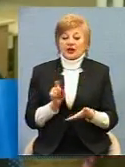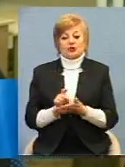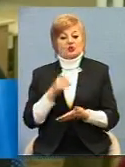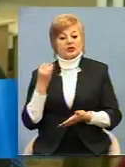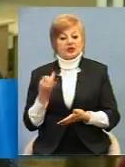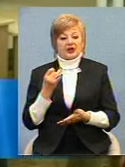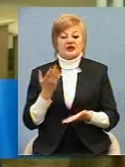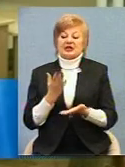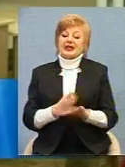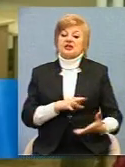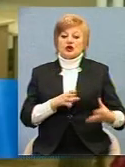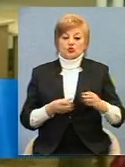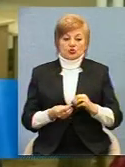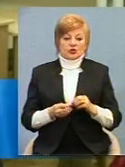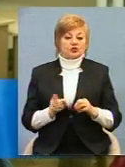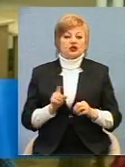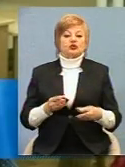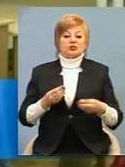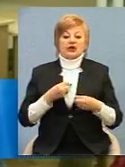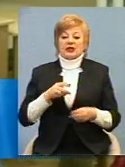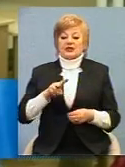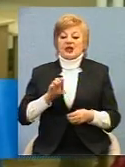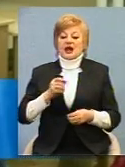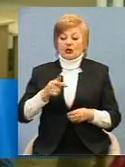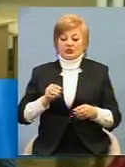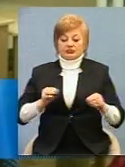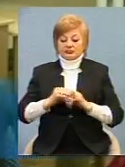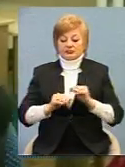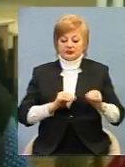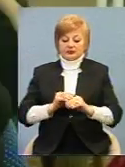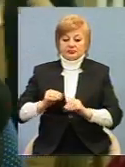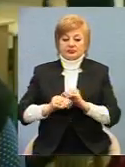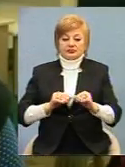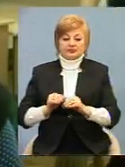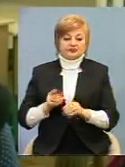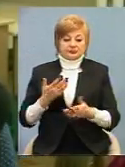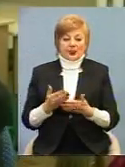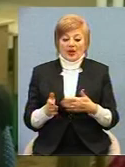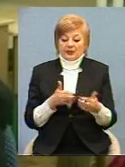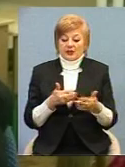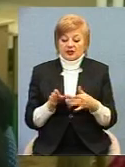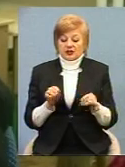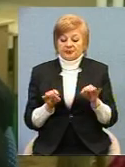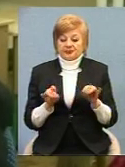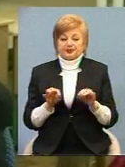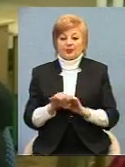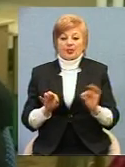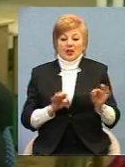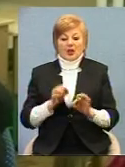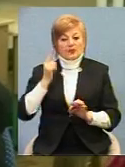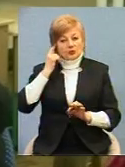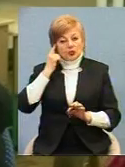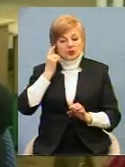є результат. Что дает нам Лего? В первую очередь, это развитие моторики. Вот они работают пальчиками. Развивают